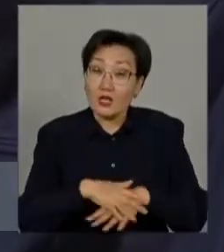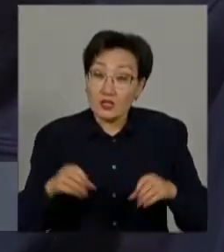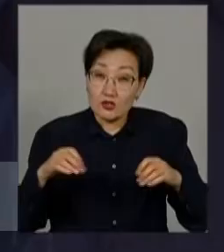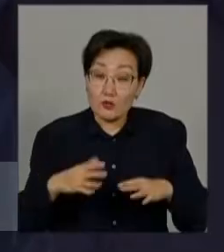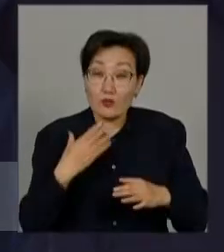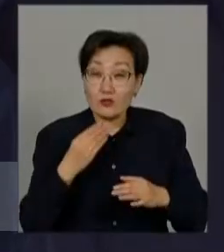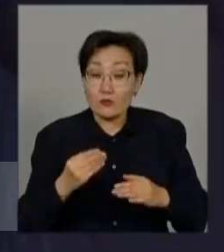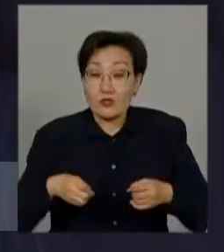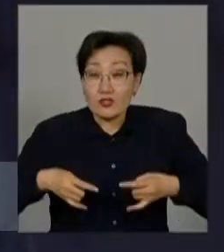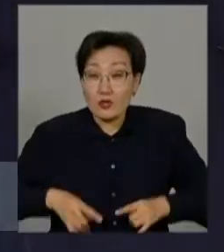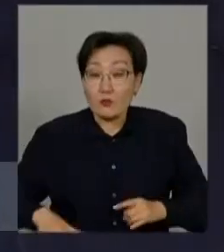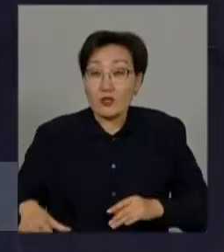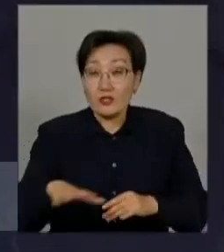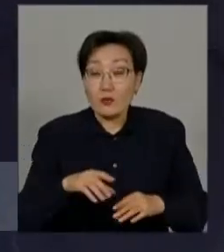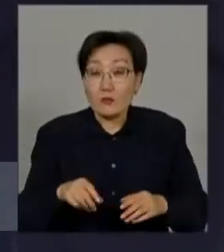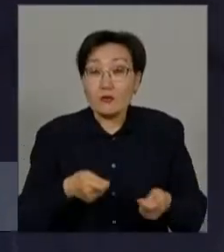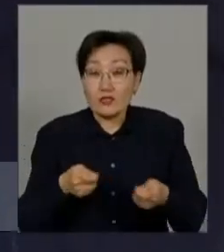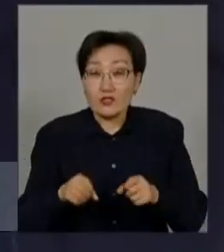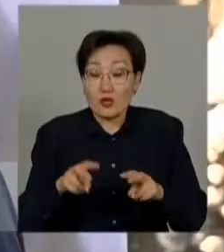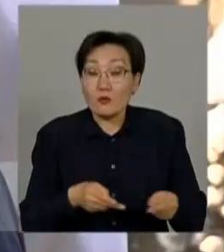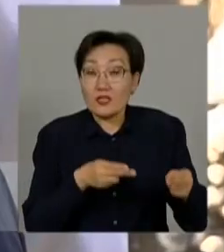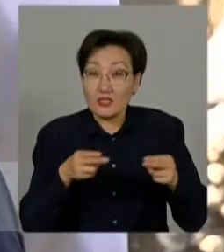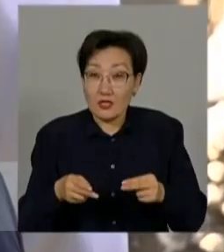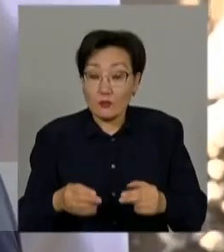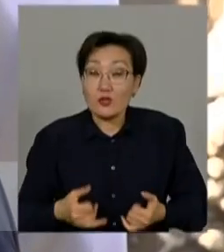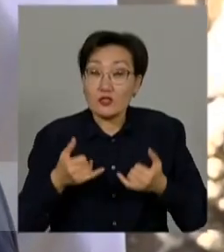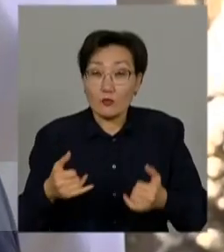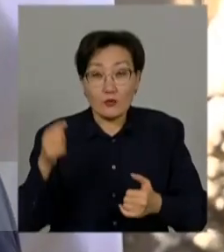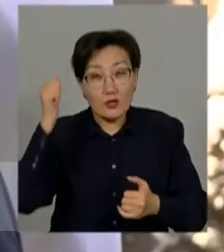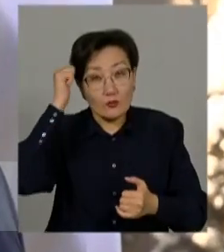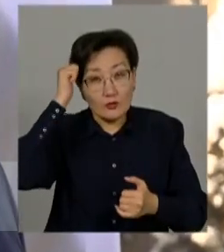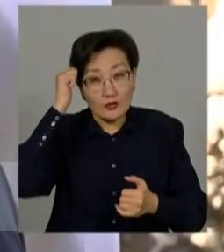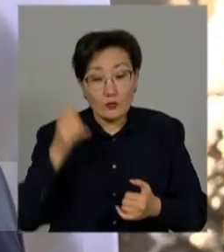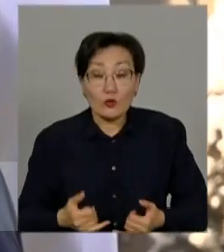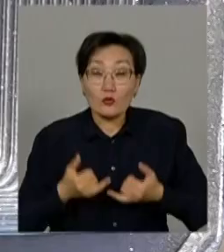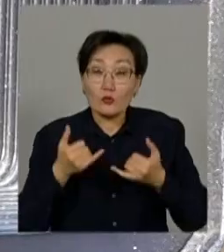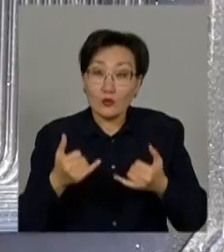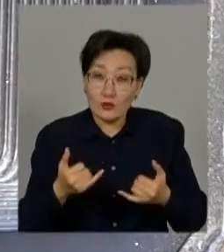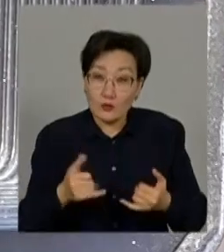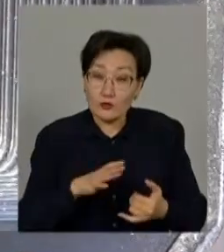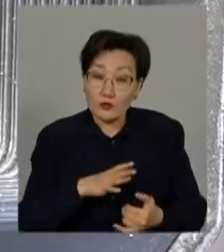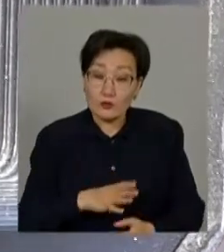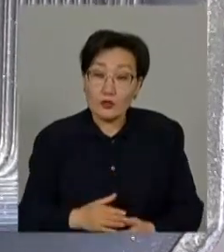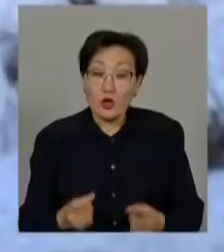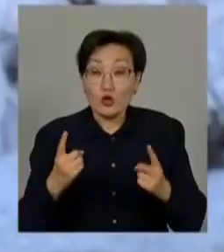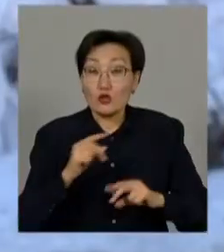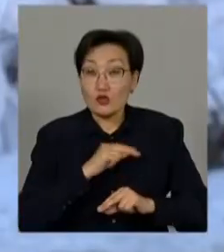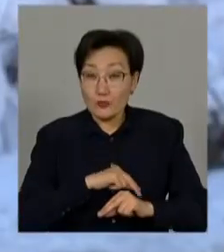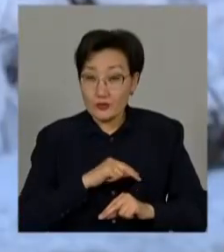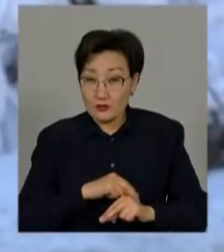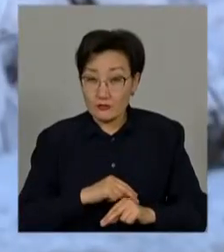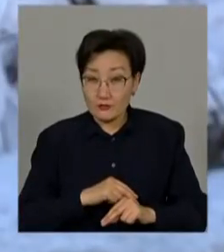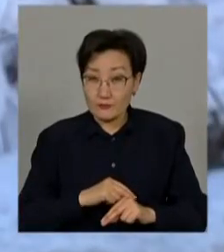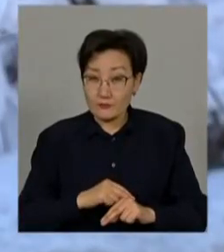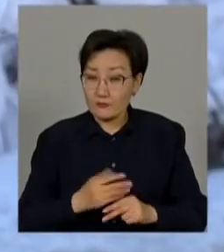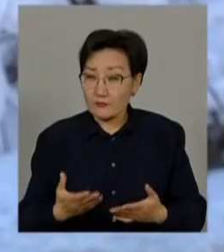Өзі туған өңірдің басшылары да арнайы келіп, құрмет білдірді. Еске алып, рухына тағзым етті. Үлкен қызметте жүрмін